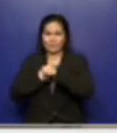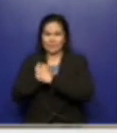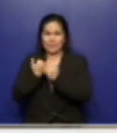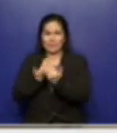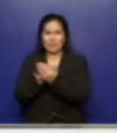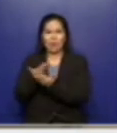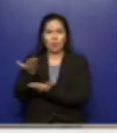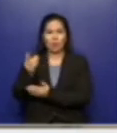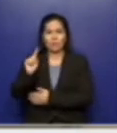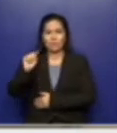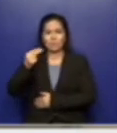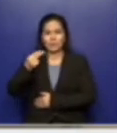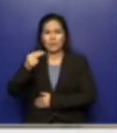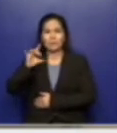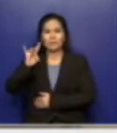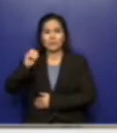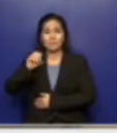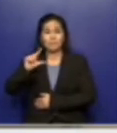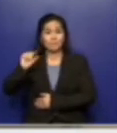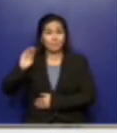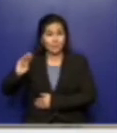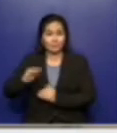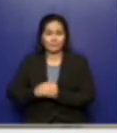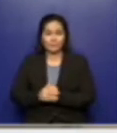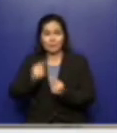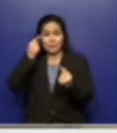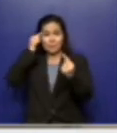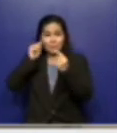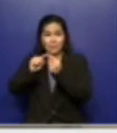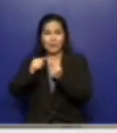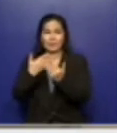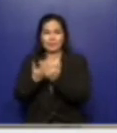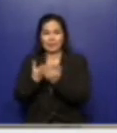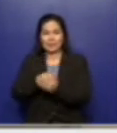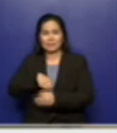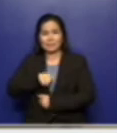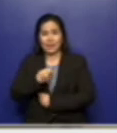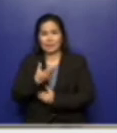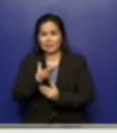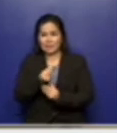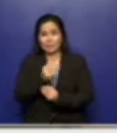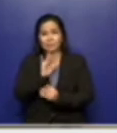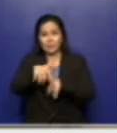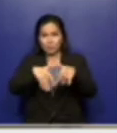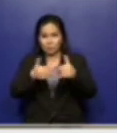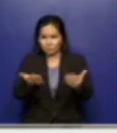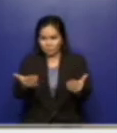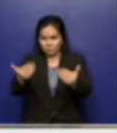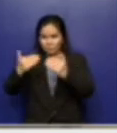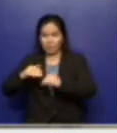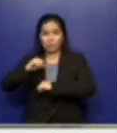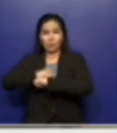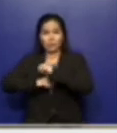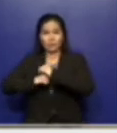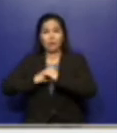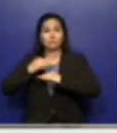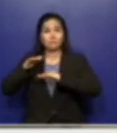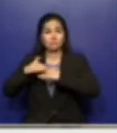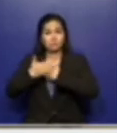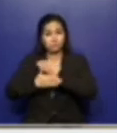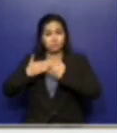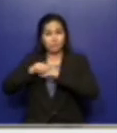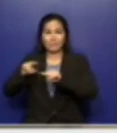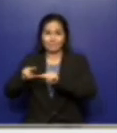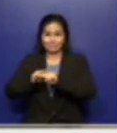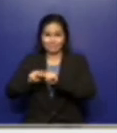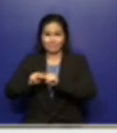แค่ 10,080 ล้านบาทเพื่อจ่ายค่าเวรคืนเพื่อจะนำที่ดินนั้นมาก่อสร้างรถไฟเส้นนี้นะครับกราบเรียนท่านประธานส